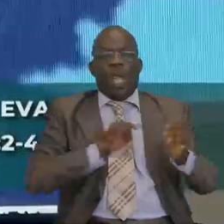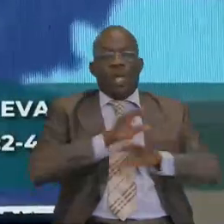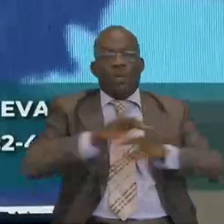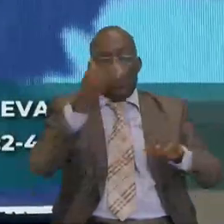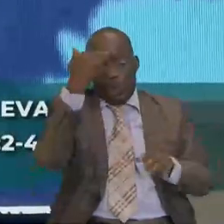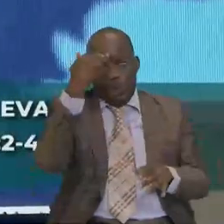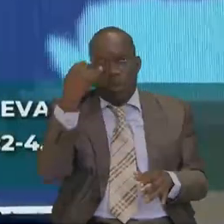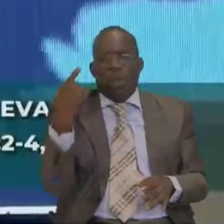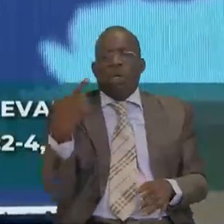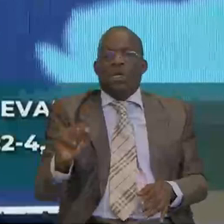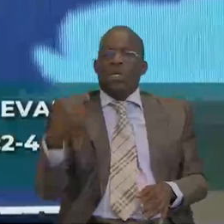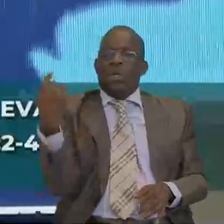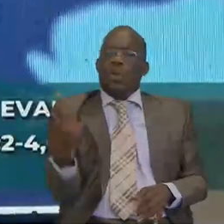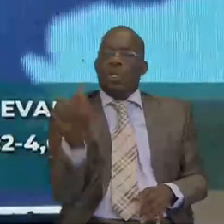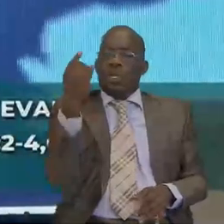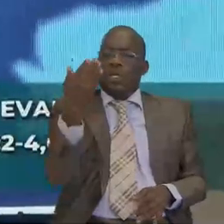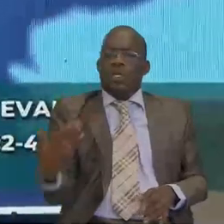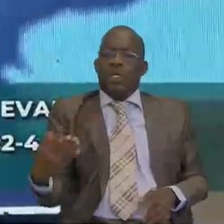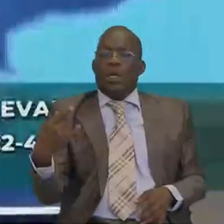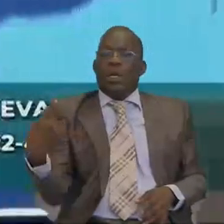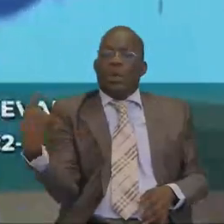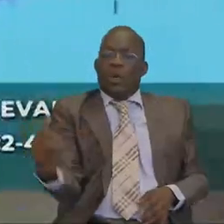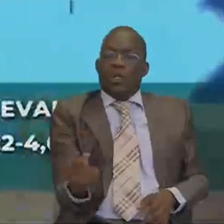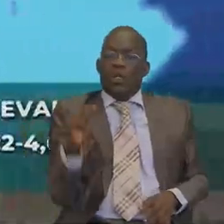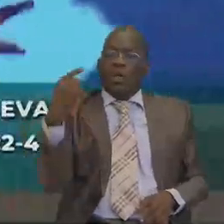La seule chose, le seul que je connaisse,